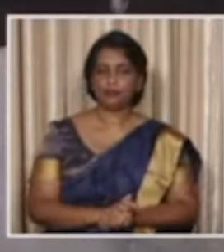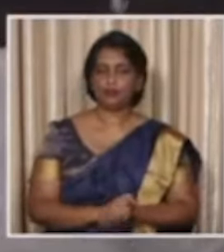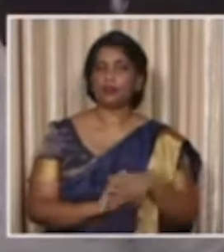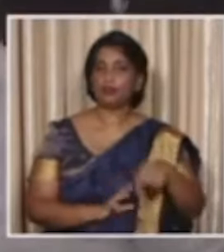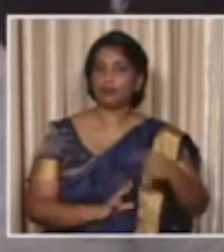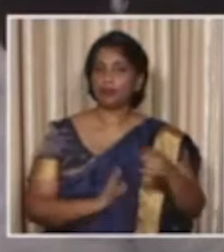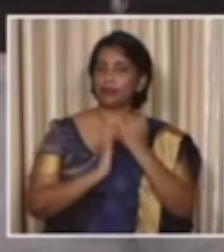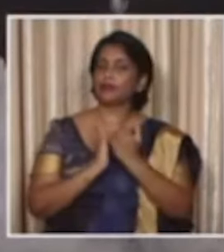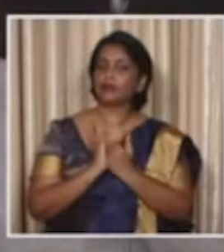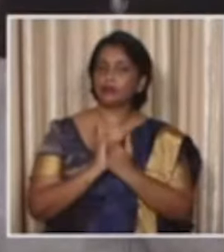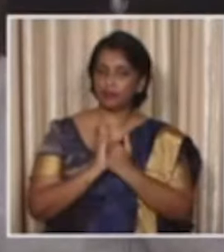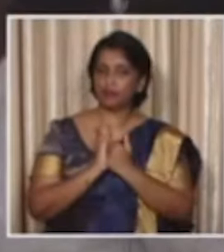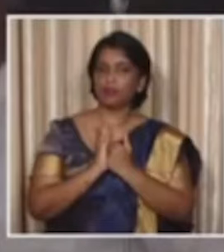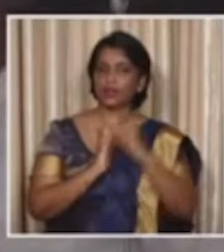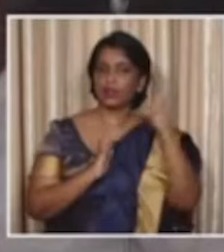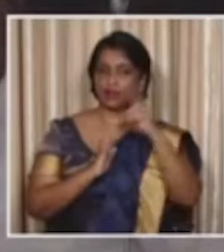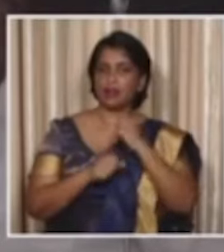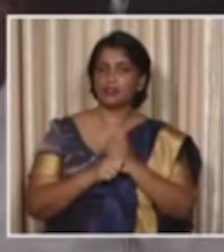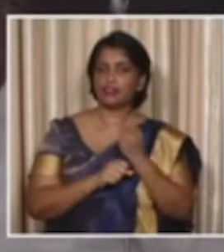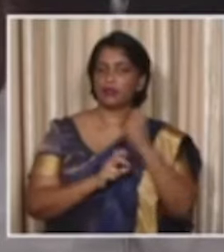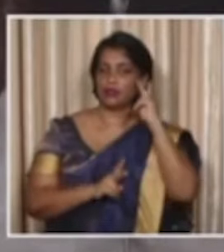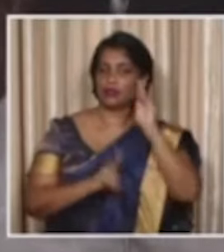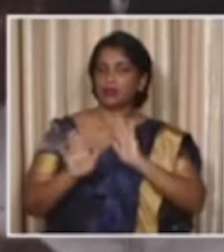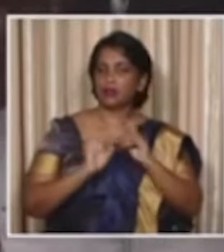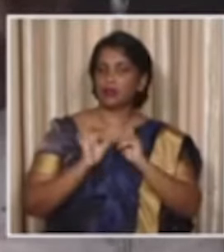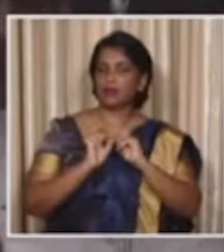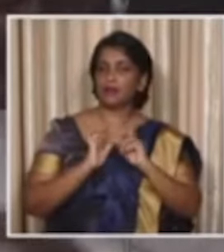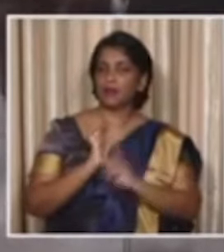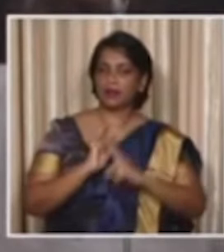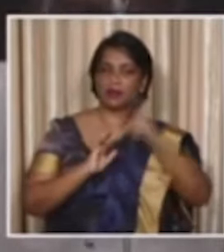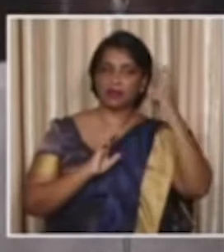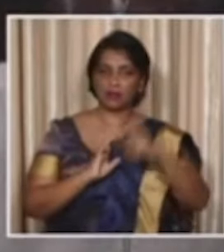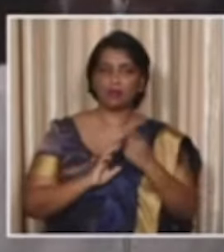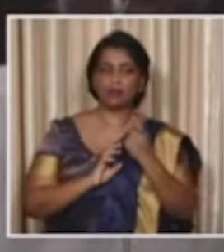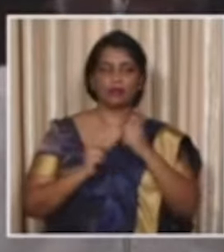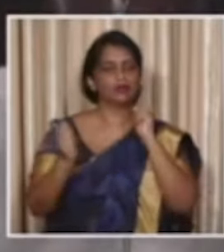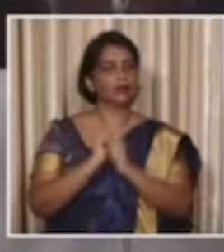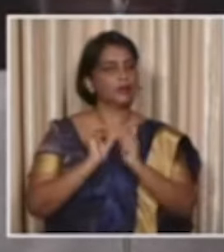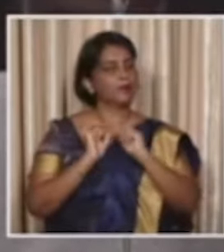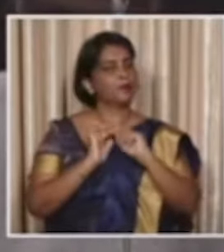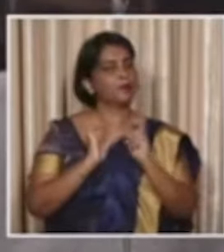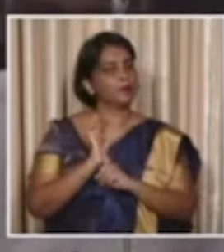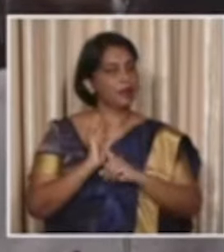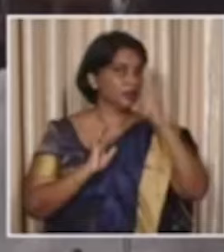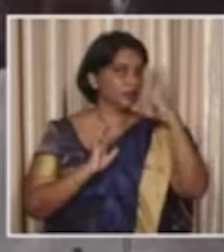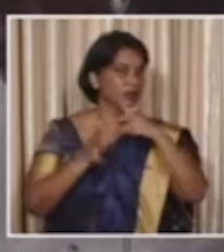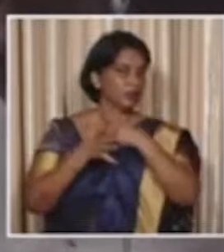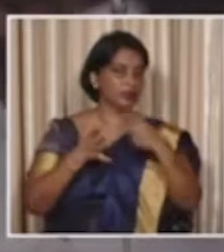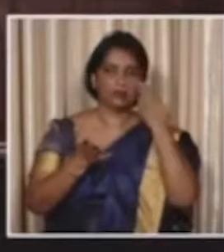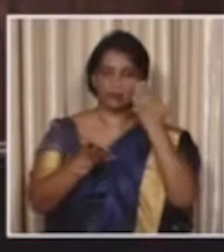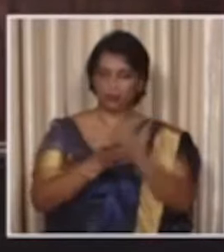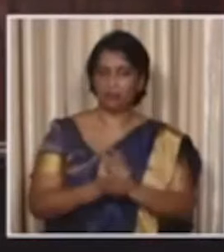අදින න්‍යායපත්‍රයේ අංක 1 රාජ්‍ය මුල්ල කල්මනා කරන පනත් කැටුම්පත, අංක 2 ආර්ථික පරිවර්තන පනත් කැටුම්පත දෙවෙන වර කියවීම සඳහා